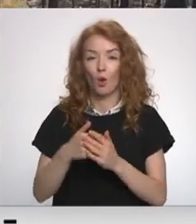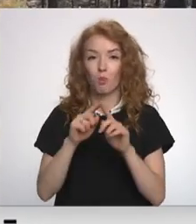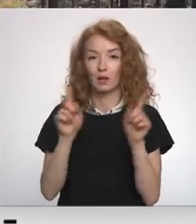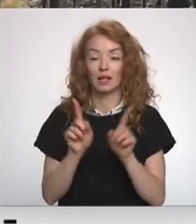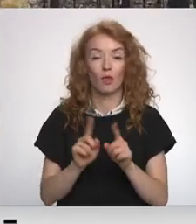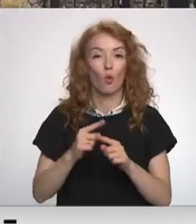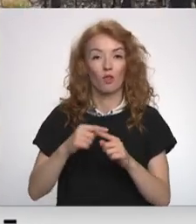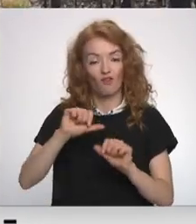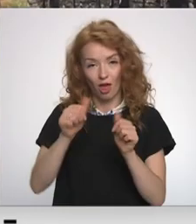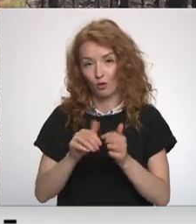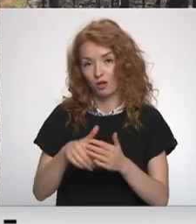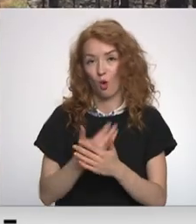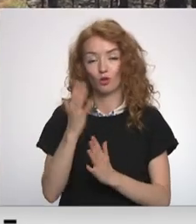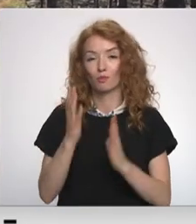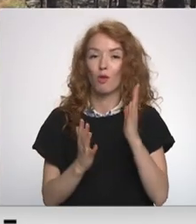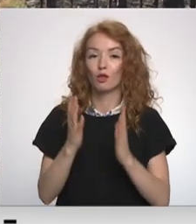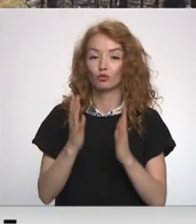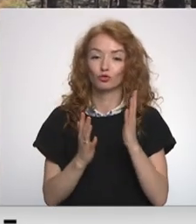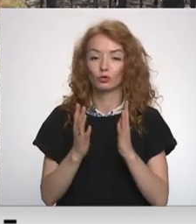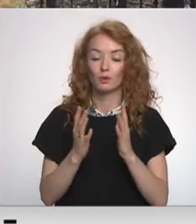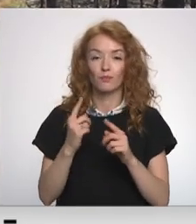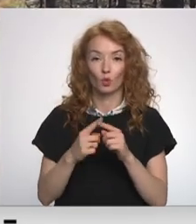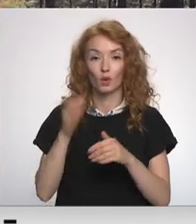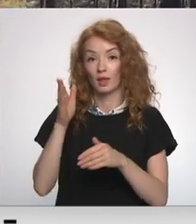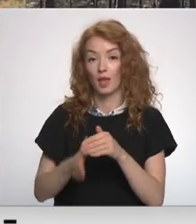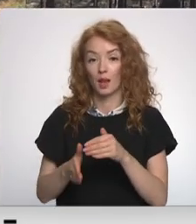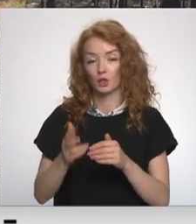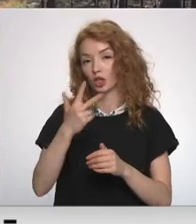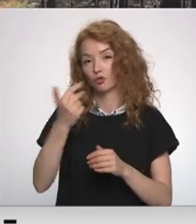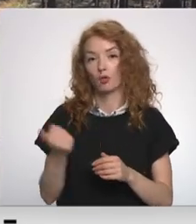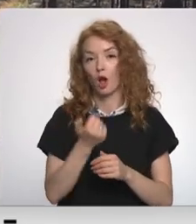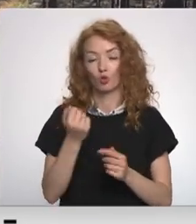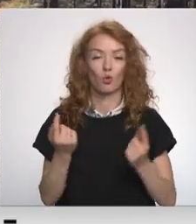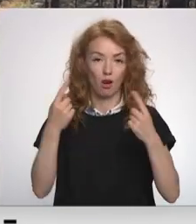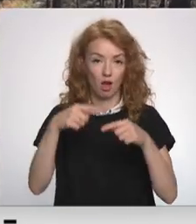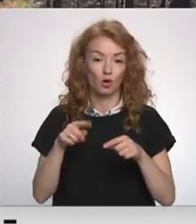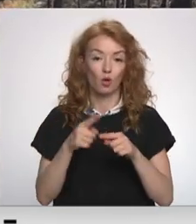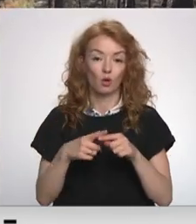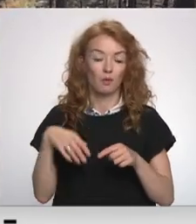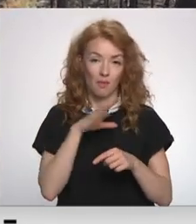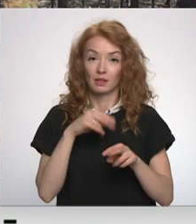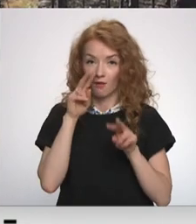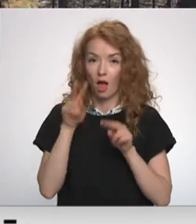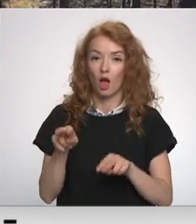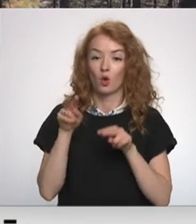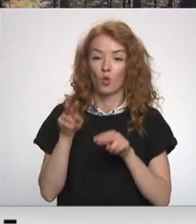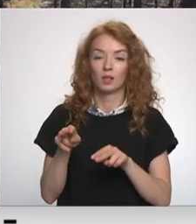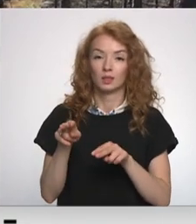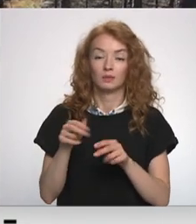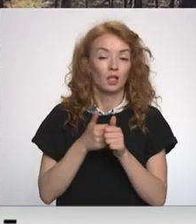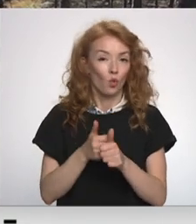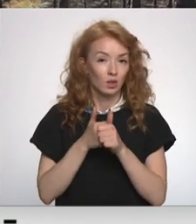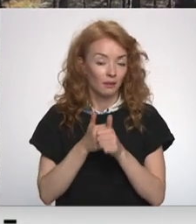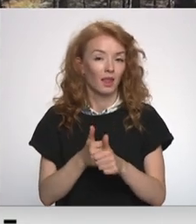mežs, kā jau minēju, termiņš ir 3 gada periods, un 3 gada periodā mēs skatīsimies.